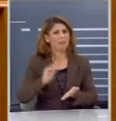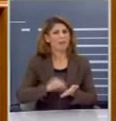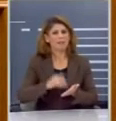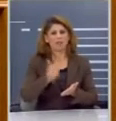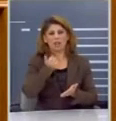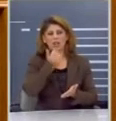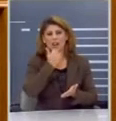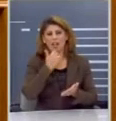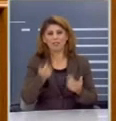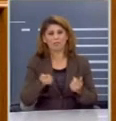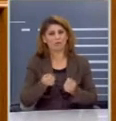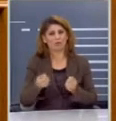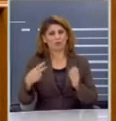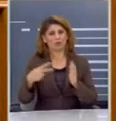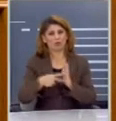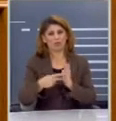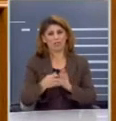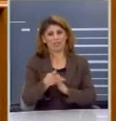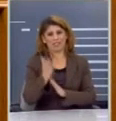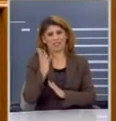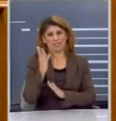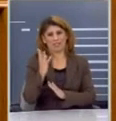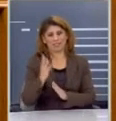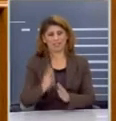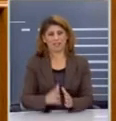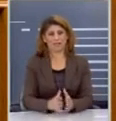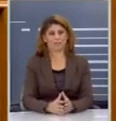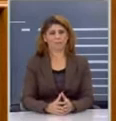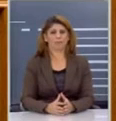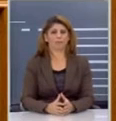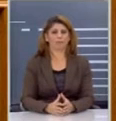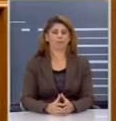έγιναν το 2014.